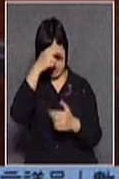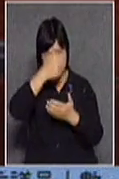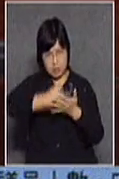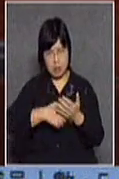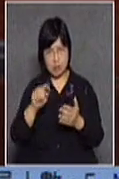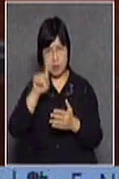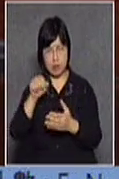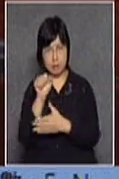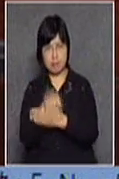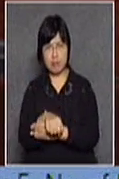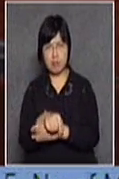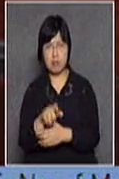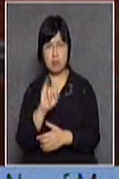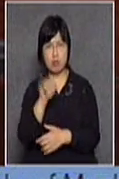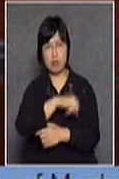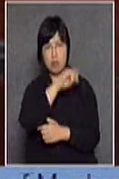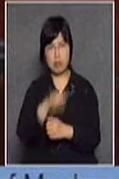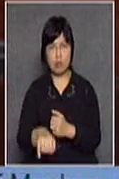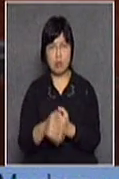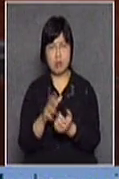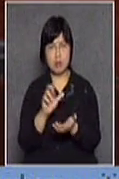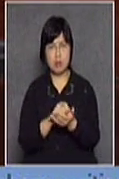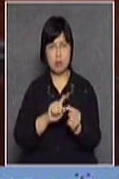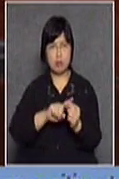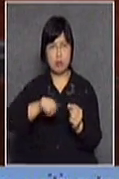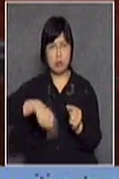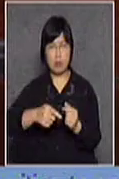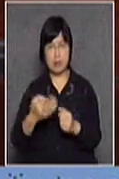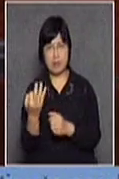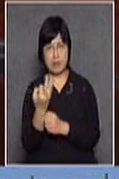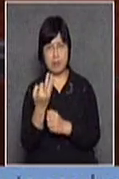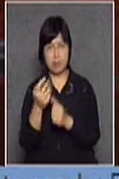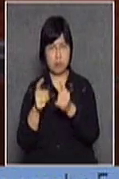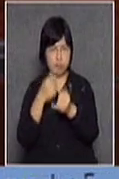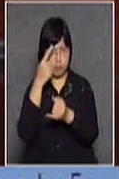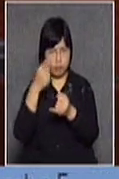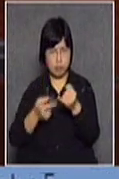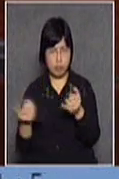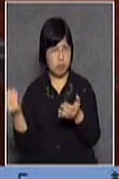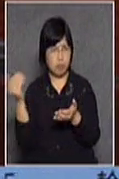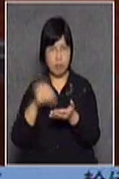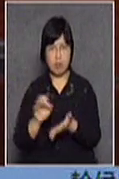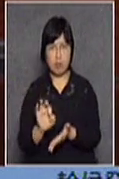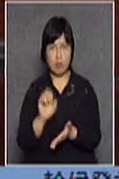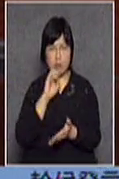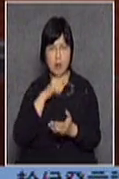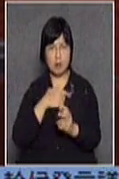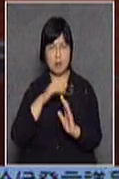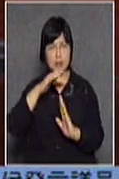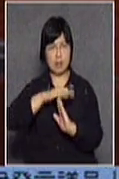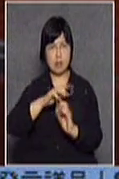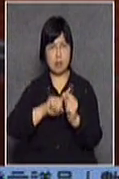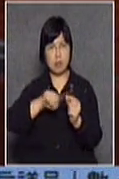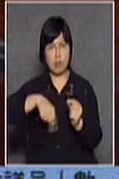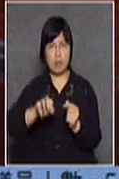範。這個是完全錯誤的，佔中三子由始至終是沒有說要癱瘓中環，這個是人民力